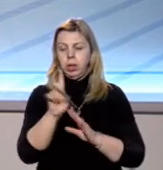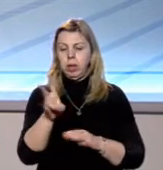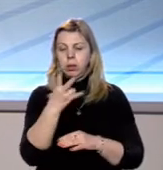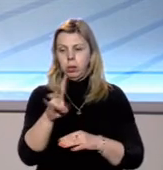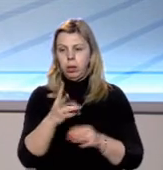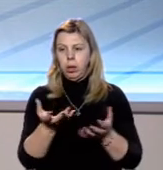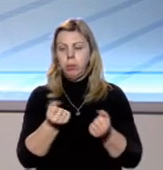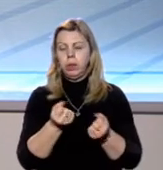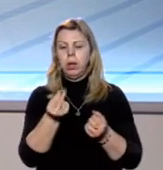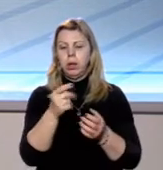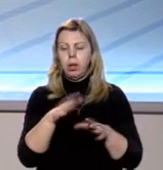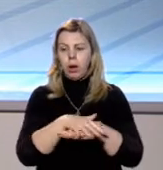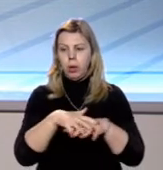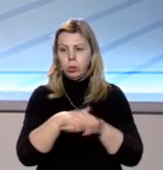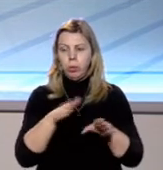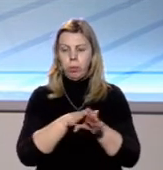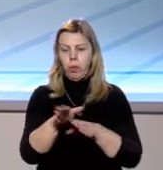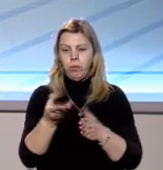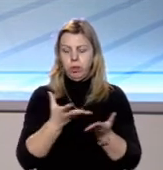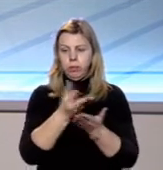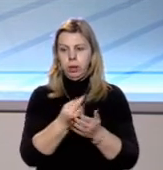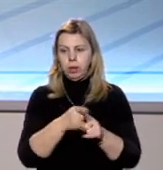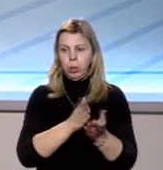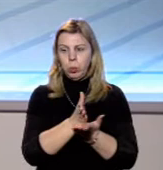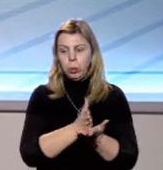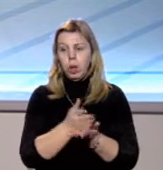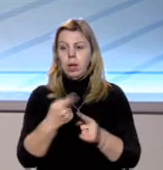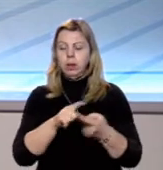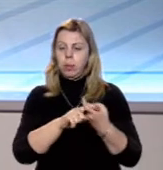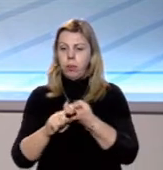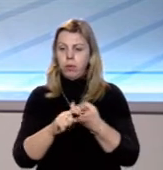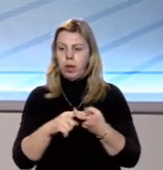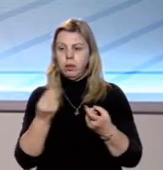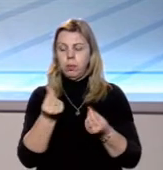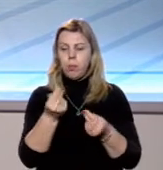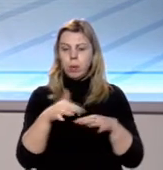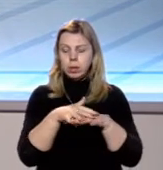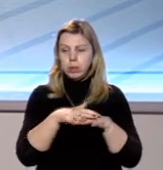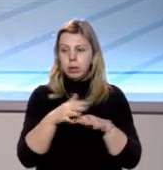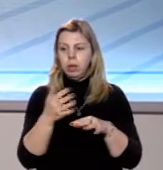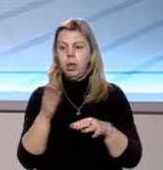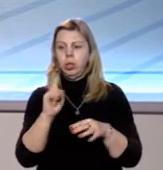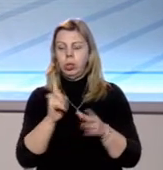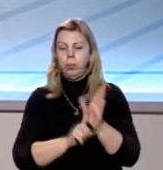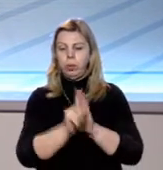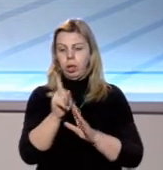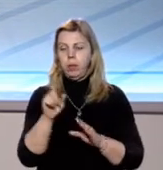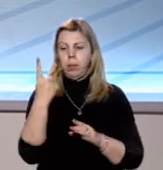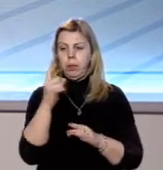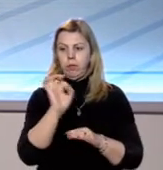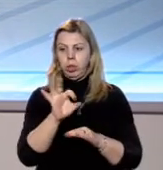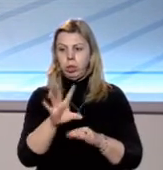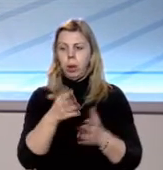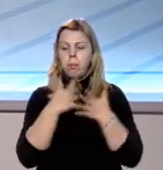листопада, отримають рахунки з повною вартістю цих послуг. Це пов'язано з монетизацією, що стартувала з 1